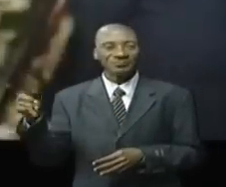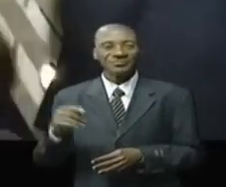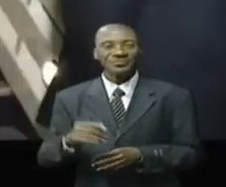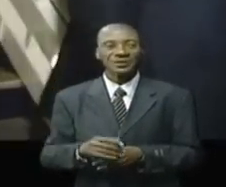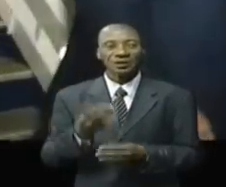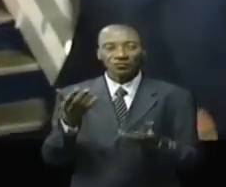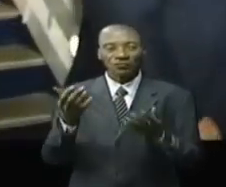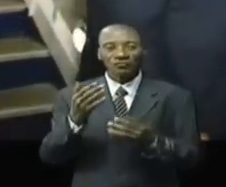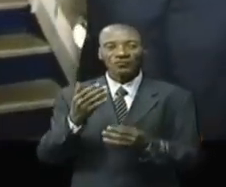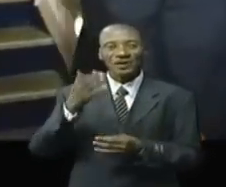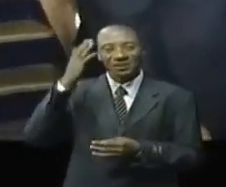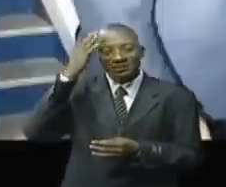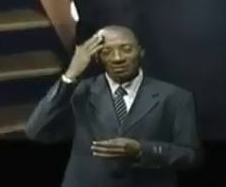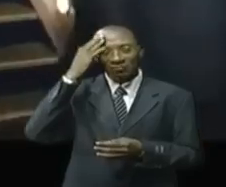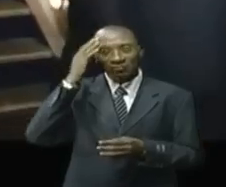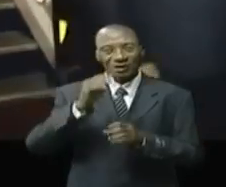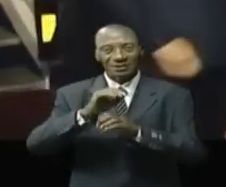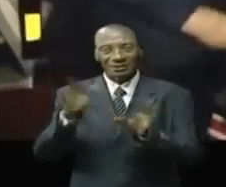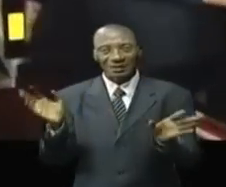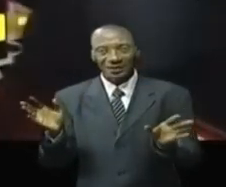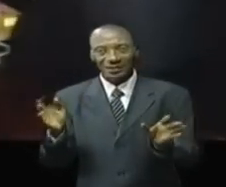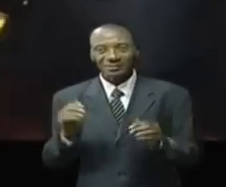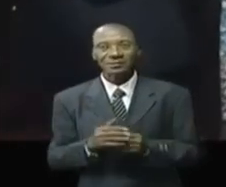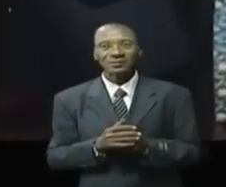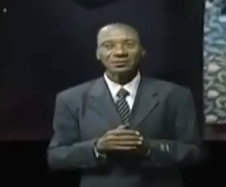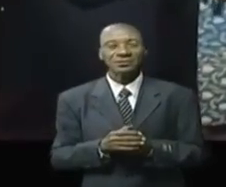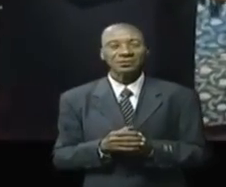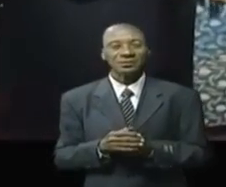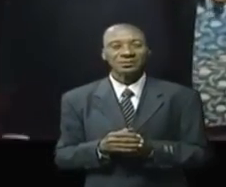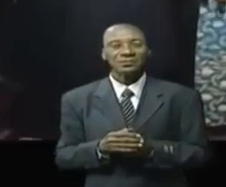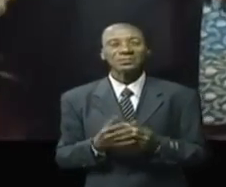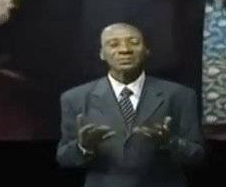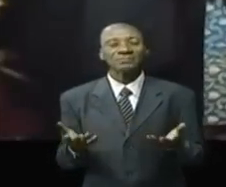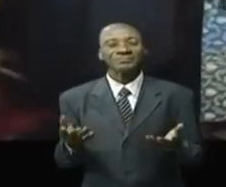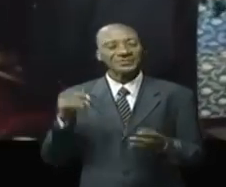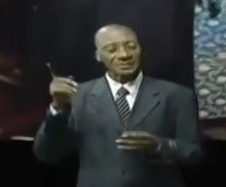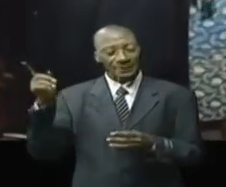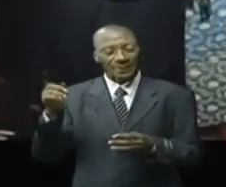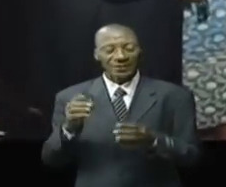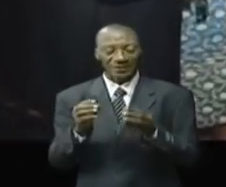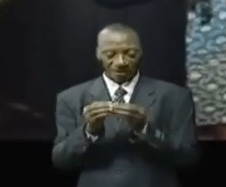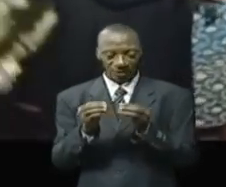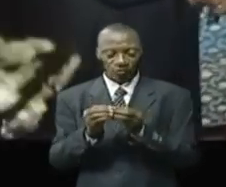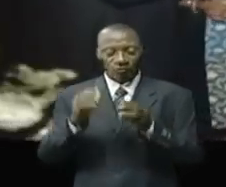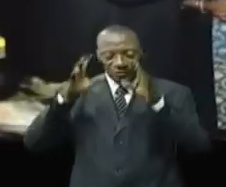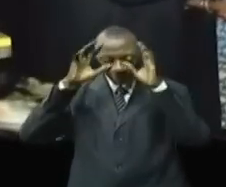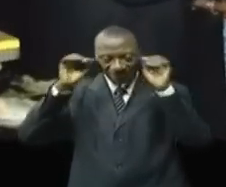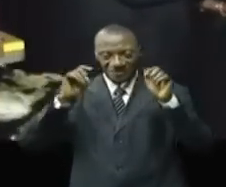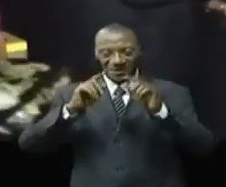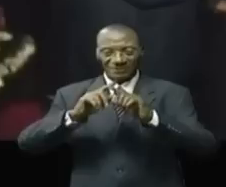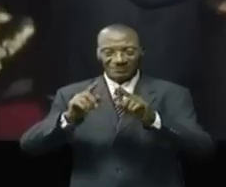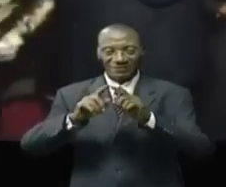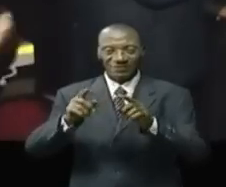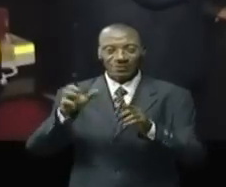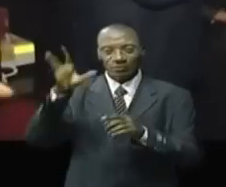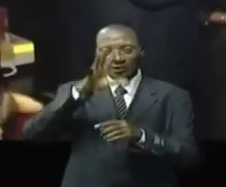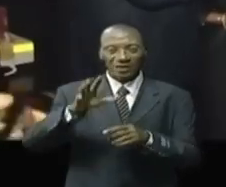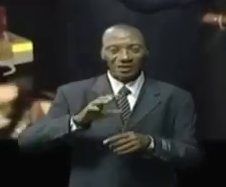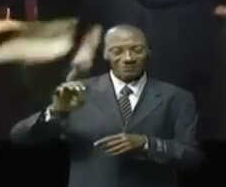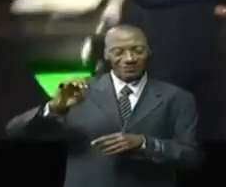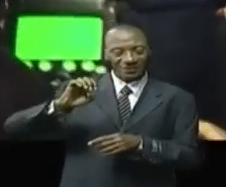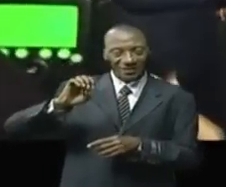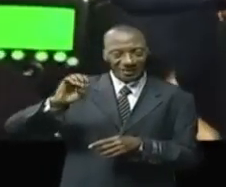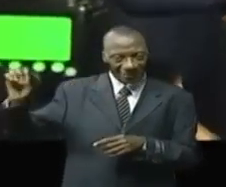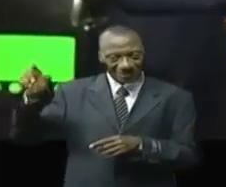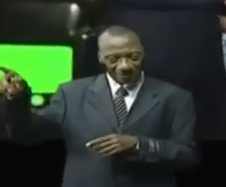qu'il va dire à ses pairs de la communauté de l'Afrique de l'Est qui se réunissent ce lundi au 3e conclave exclusivement consacré à la